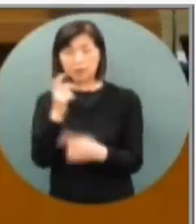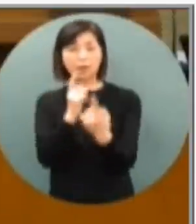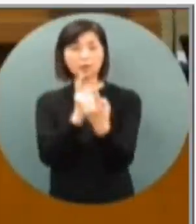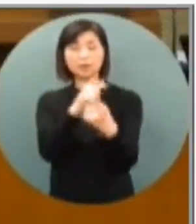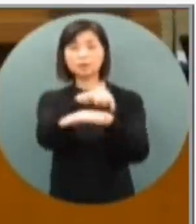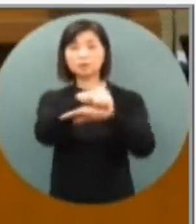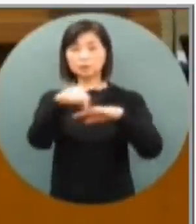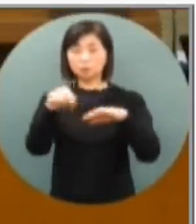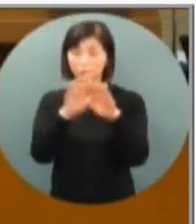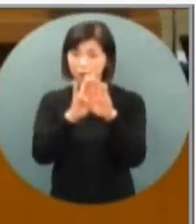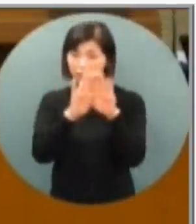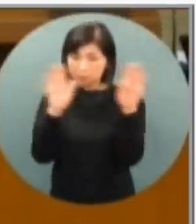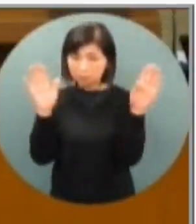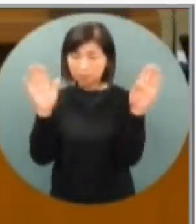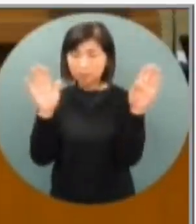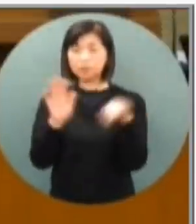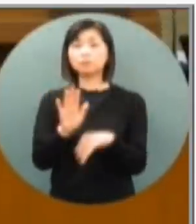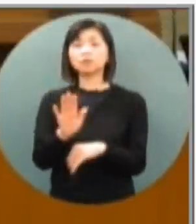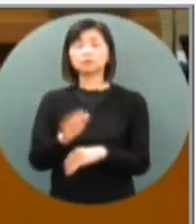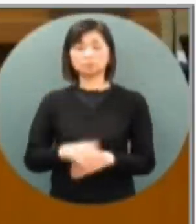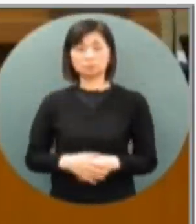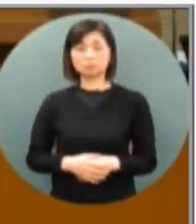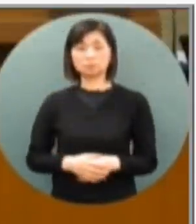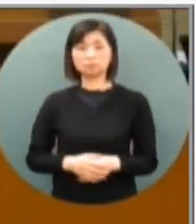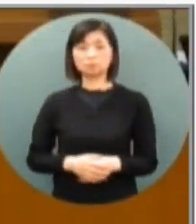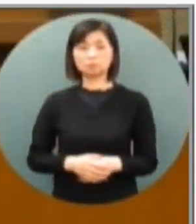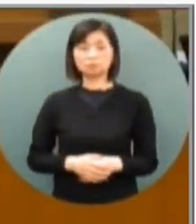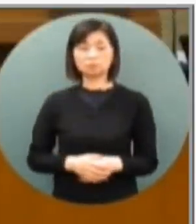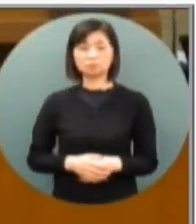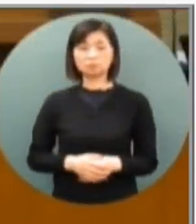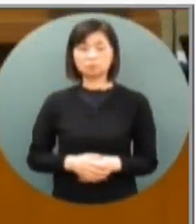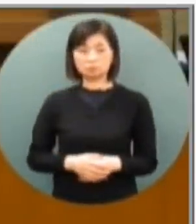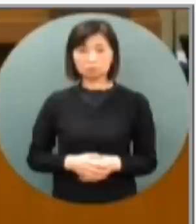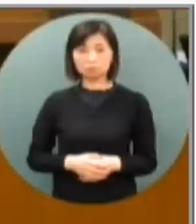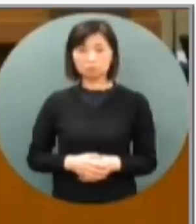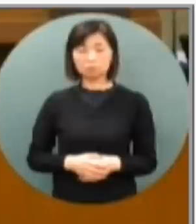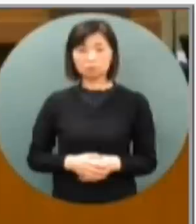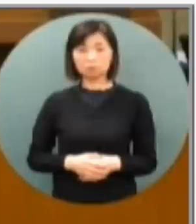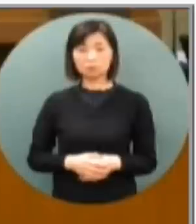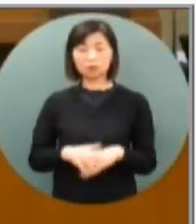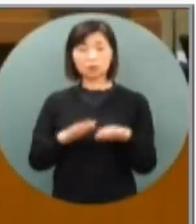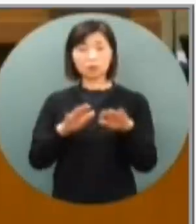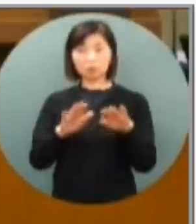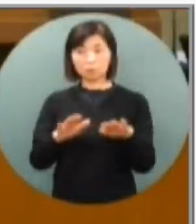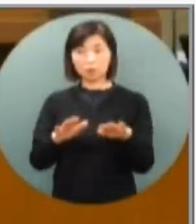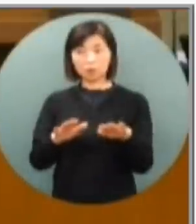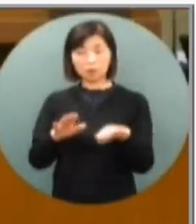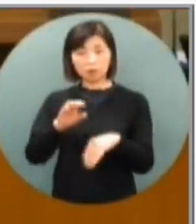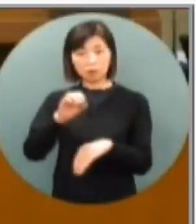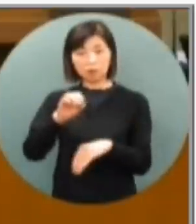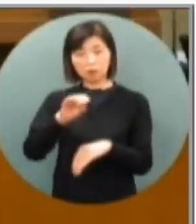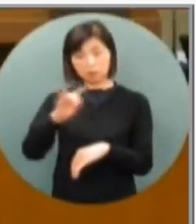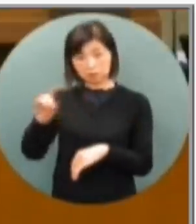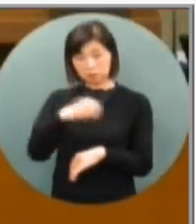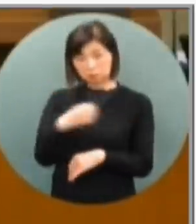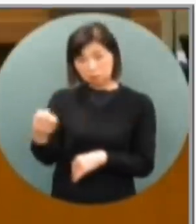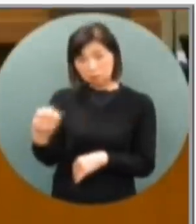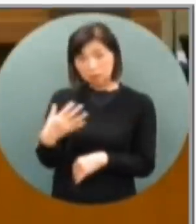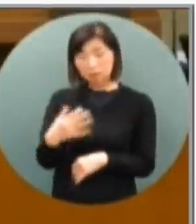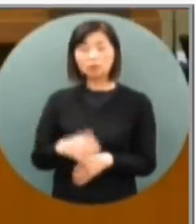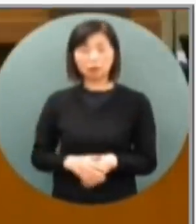を始めてきているところでございます。これについては今おっしゃるようなブラックタウン法